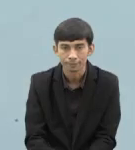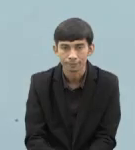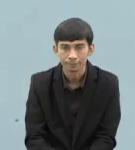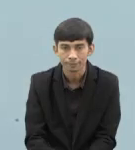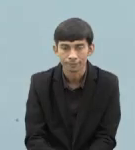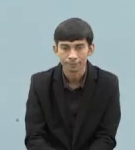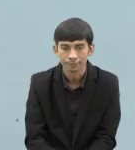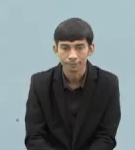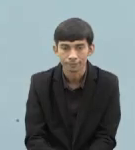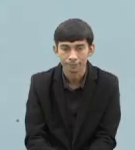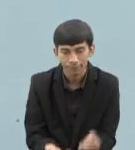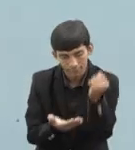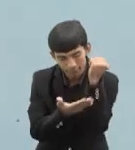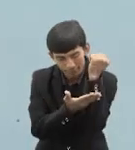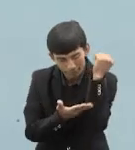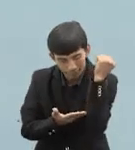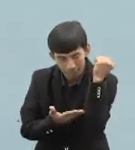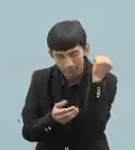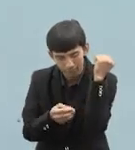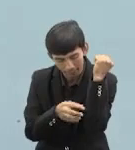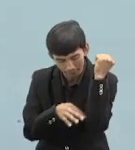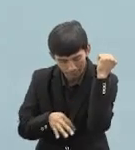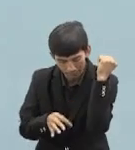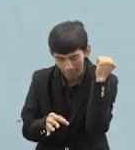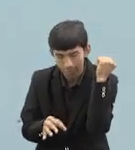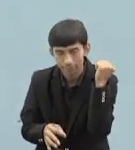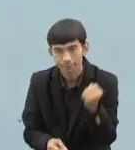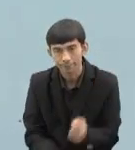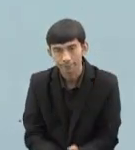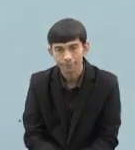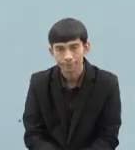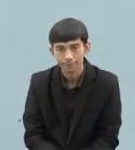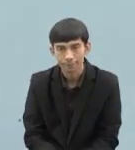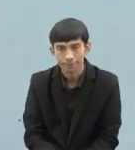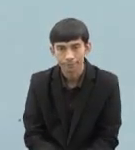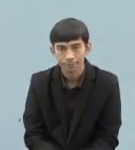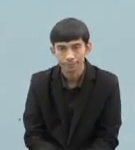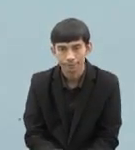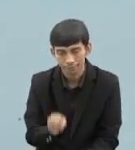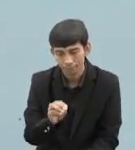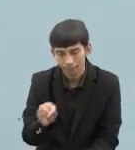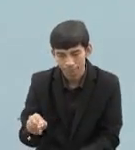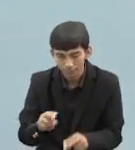Cảo su nó con á. Đầm nam xem xanh.